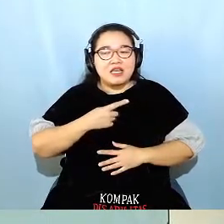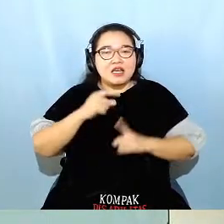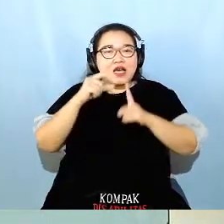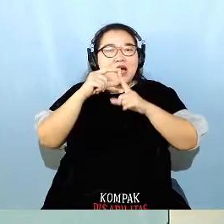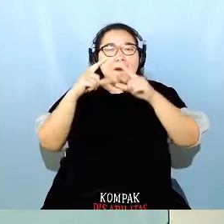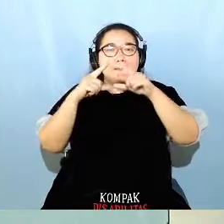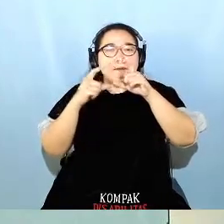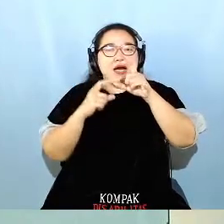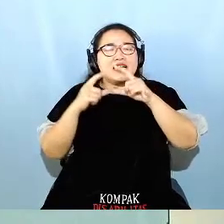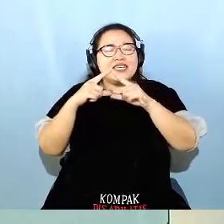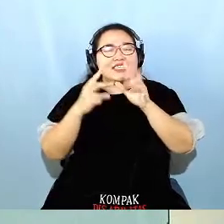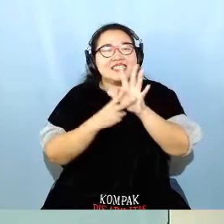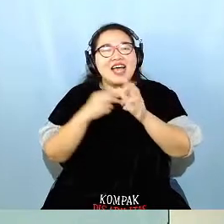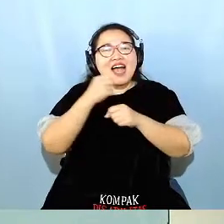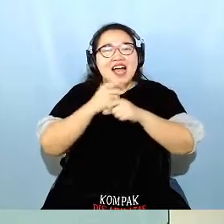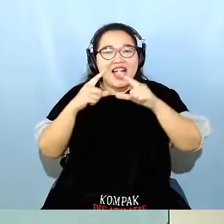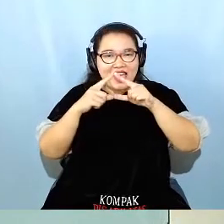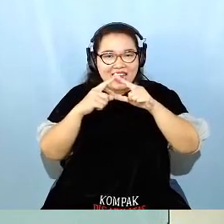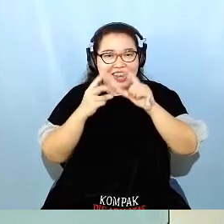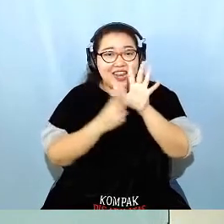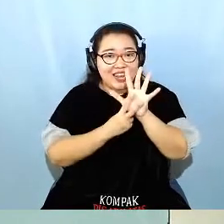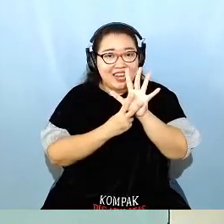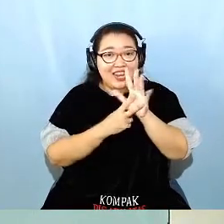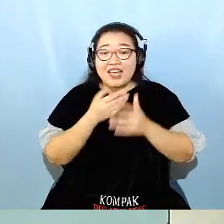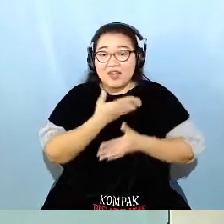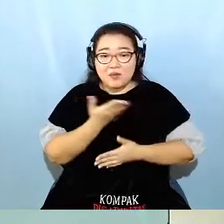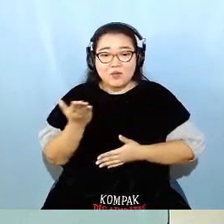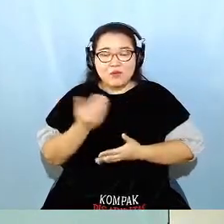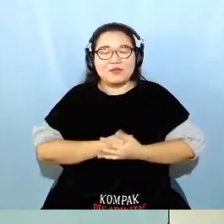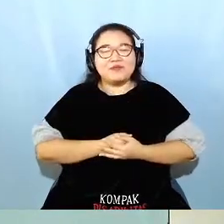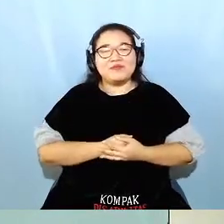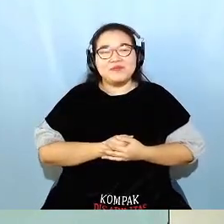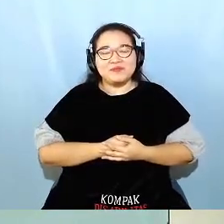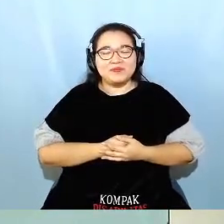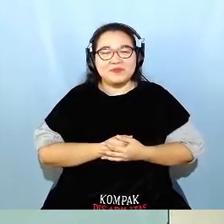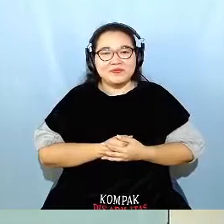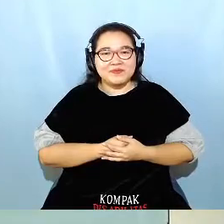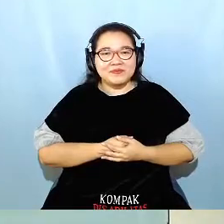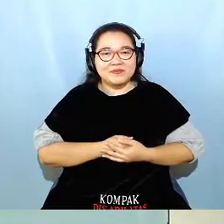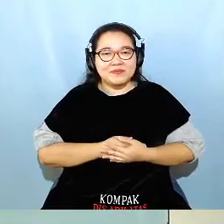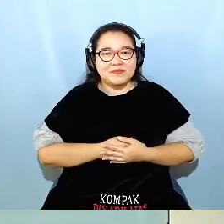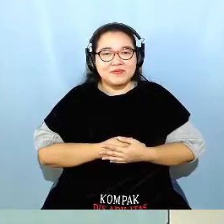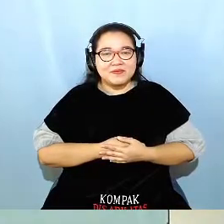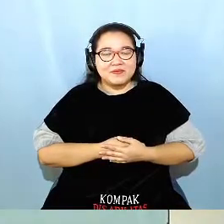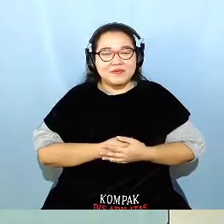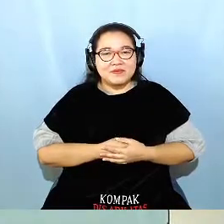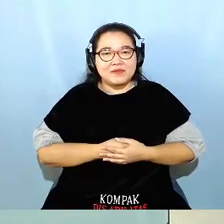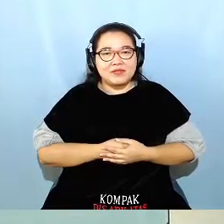ya sentuhlah tiap hari. Kalau perlu diselentik kupingnya, iseng gitu. Sentuhan.